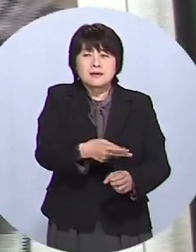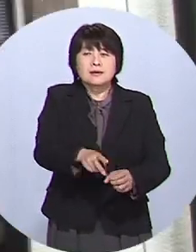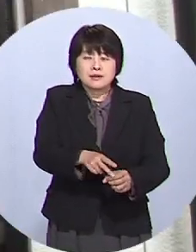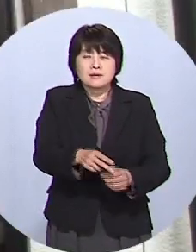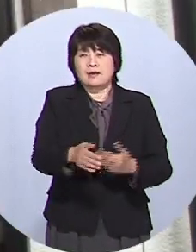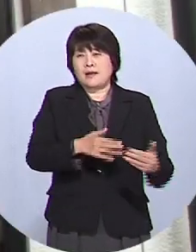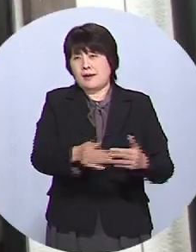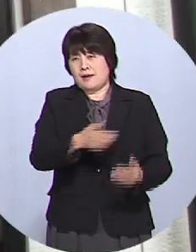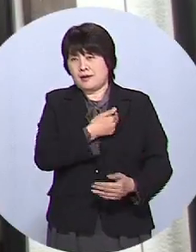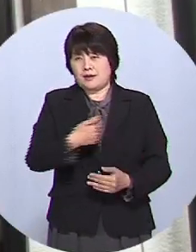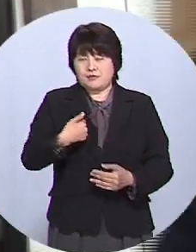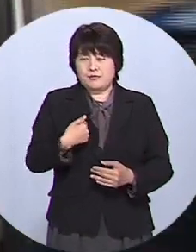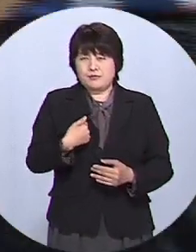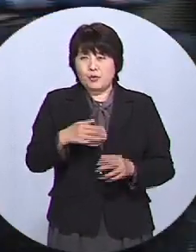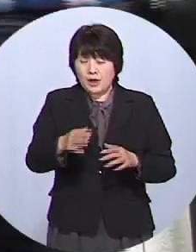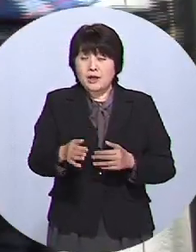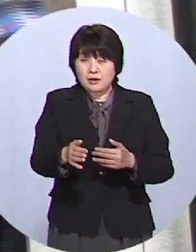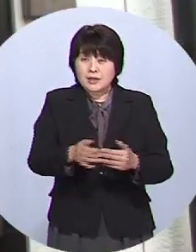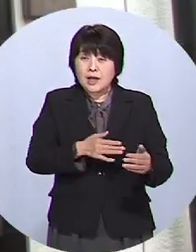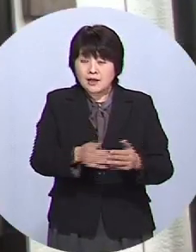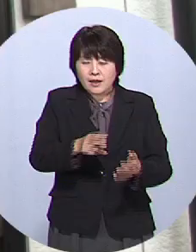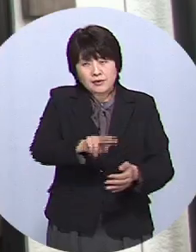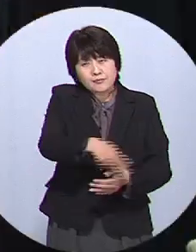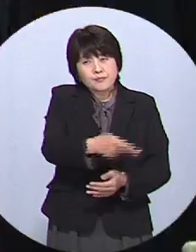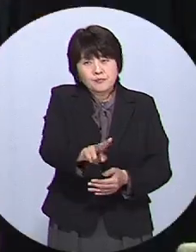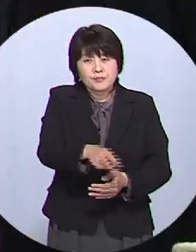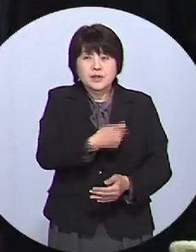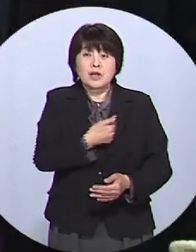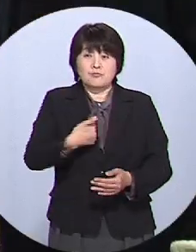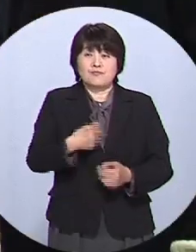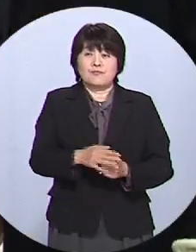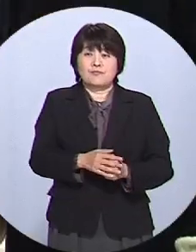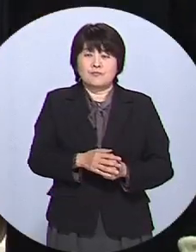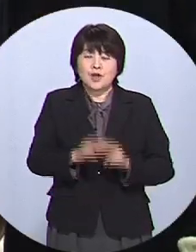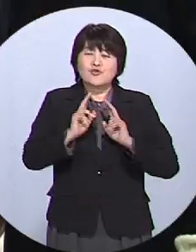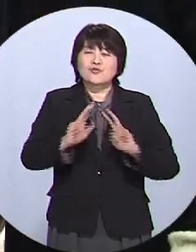回は手焼き体験にお邪魔させてもらいました。